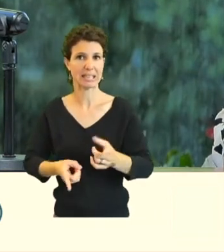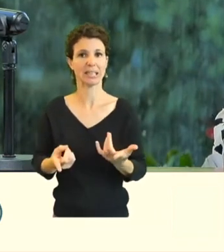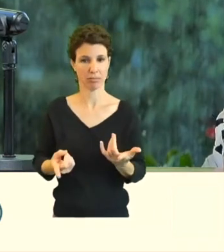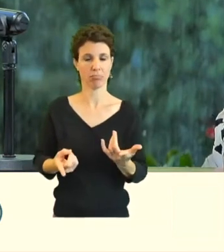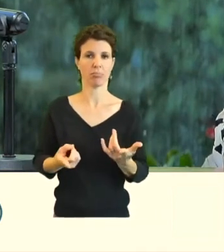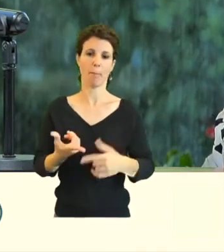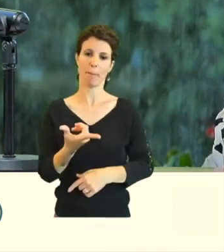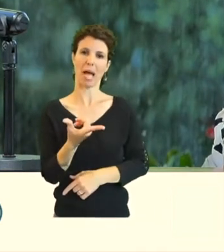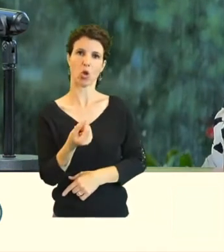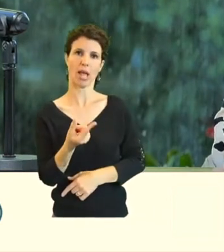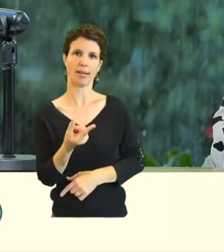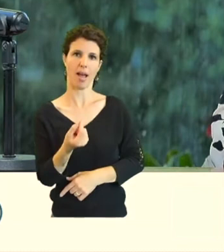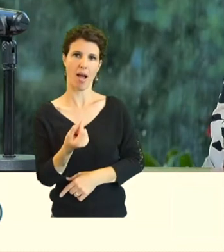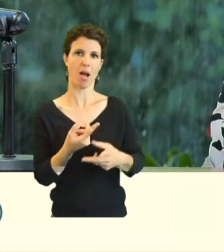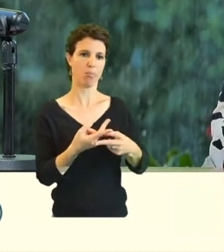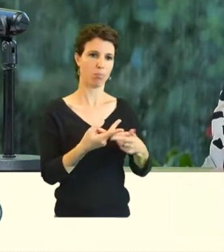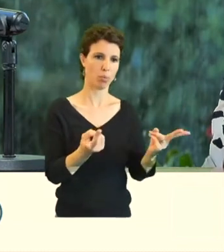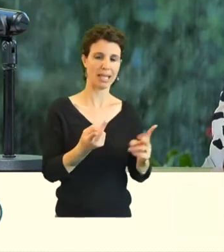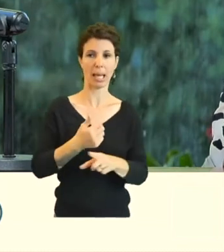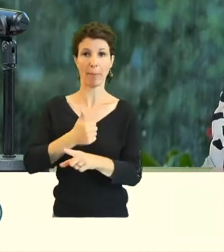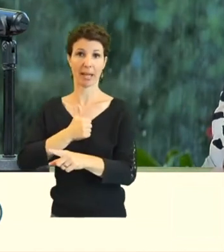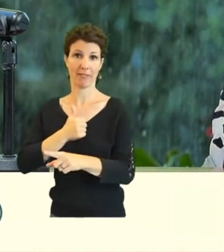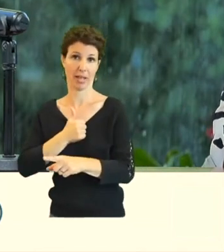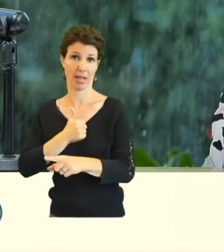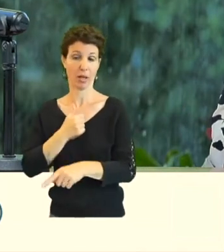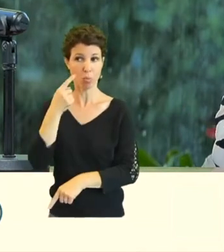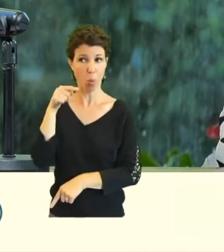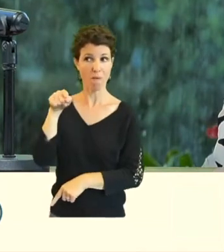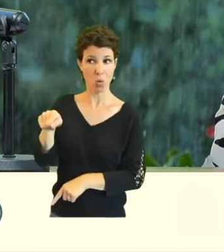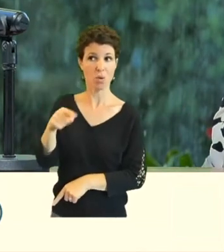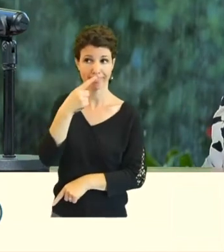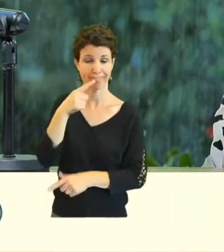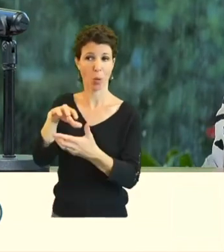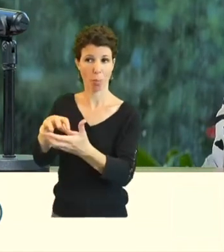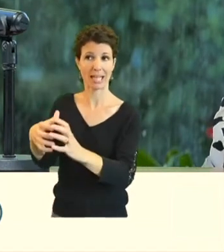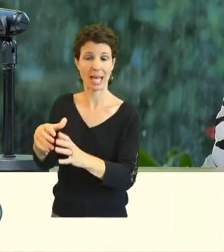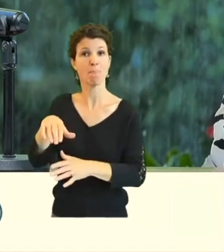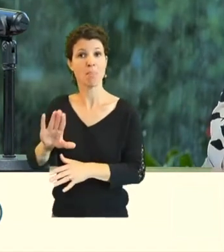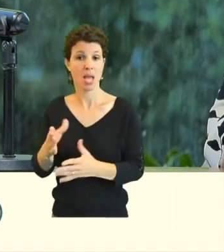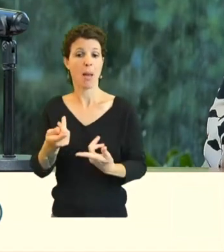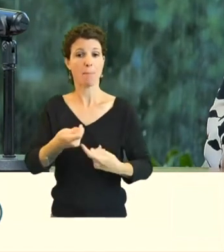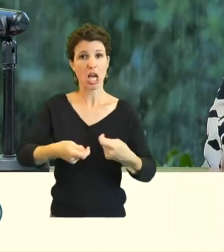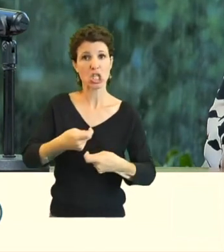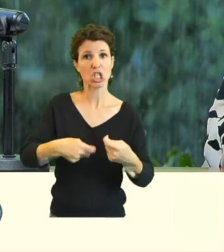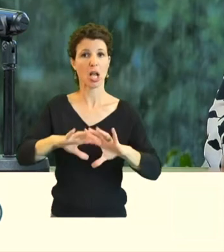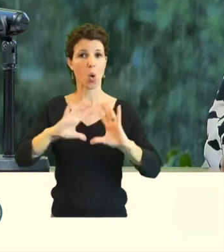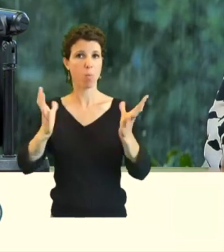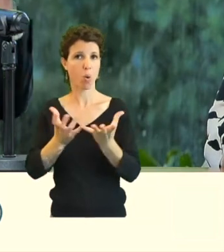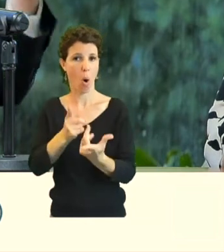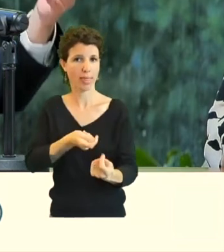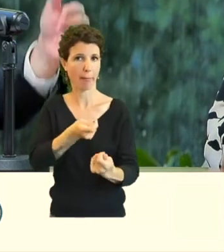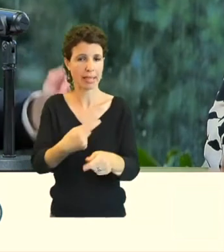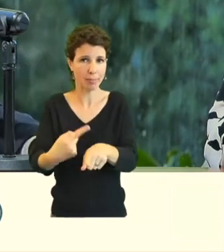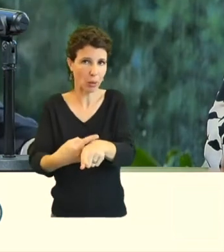qui, je sais pour vous, est quelque chose de très compliqué, mais finalement, avec les marchés globaux adaptés, vous commencez à vous y habituer aussi.